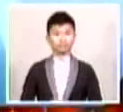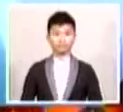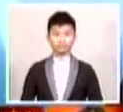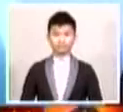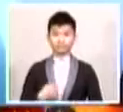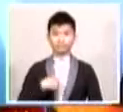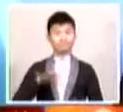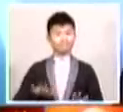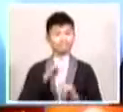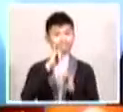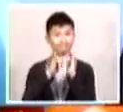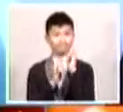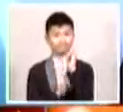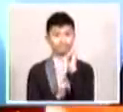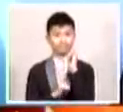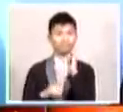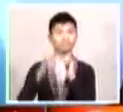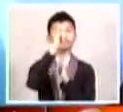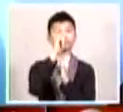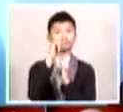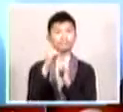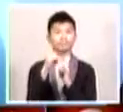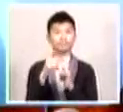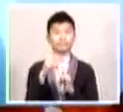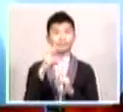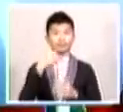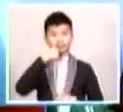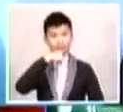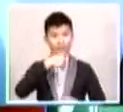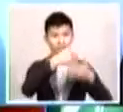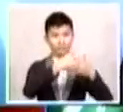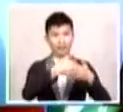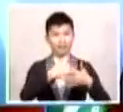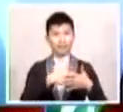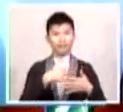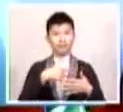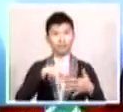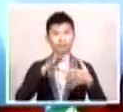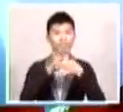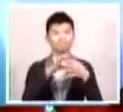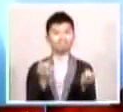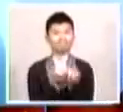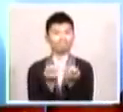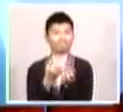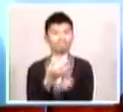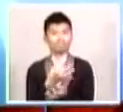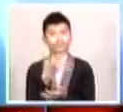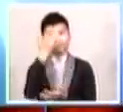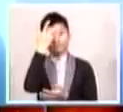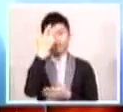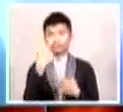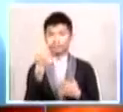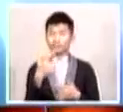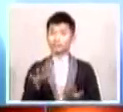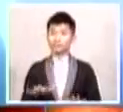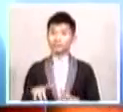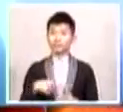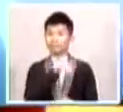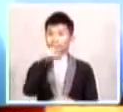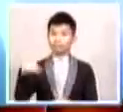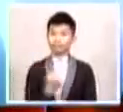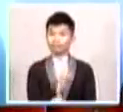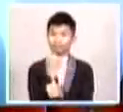对于我这个世代的上一代，两岸关系更是灾难和梦魇。 现在在台湾有主导权的世代们，